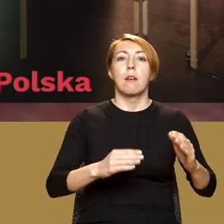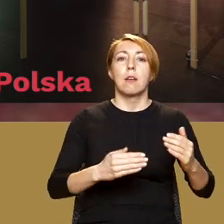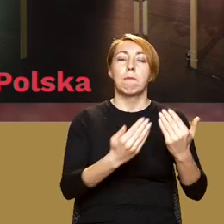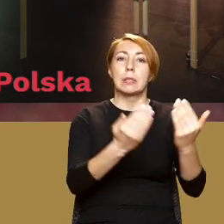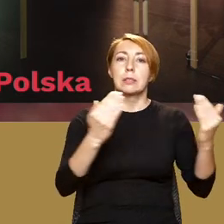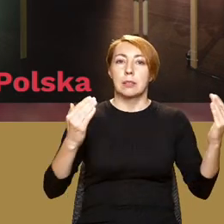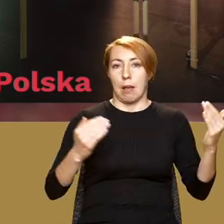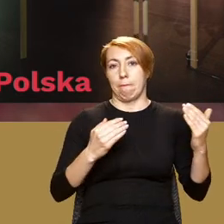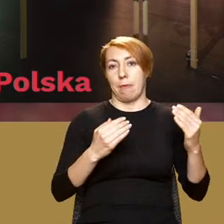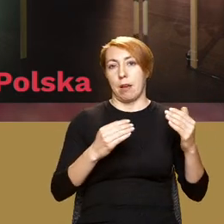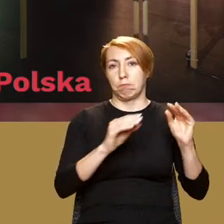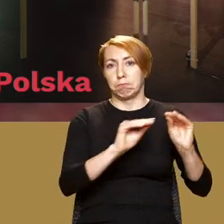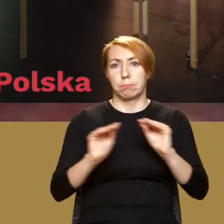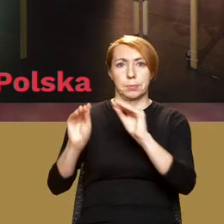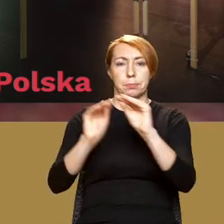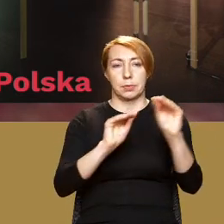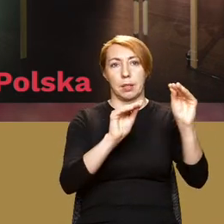okazji